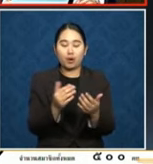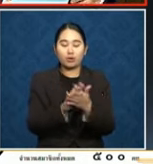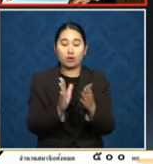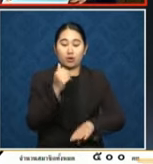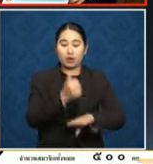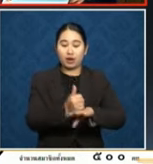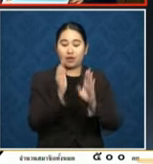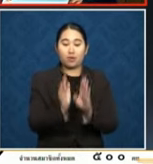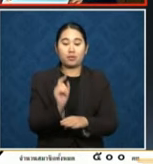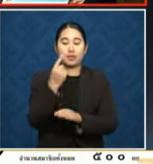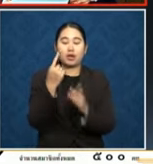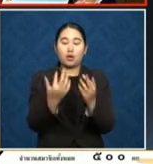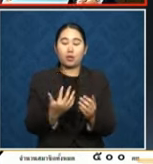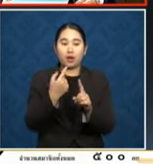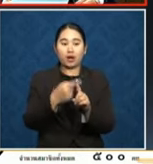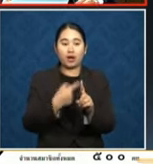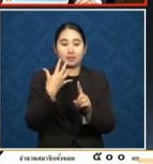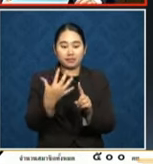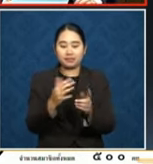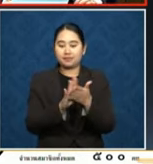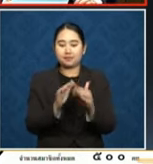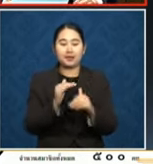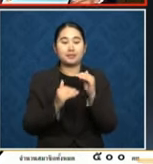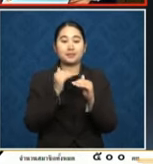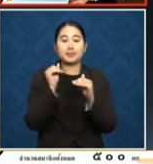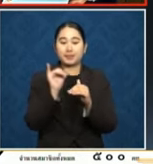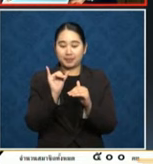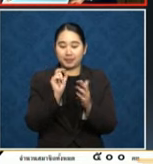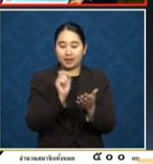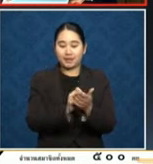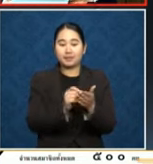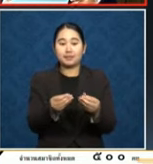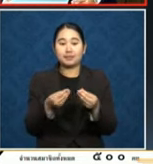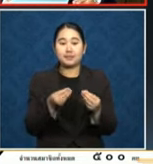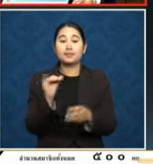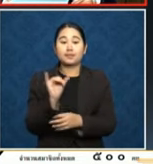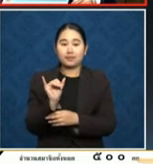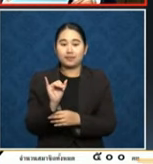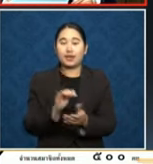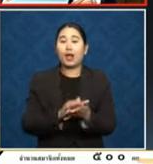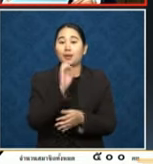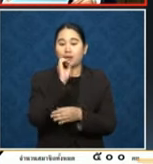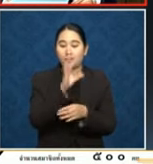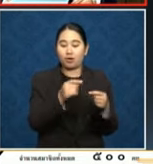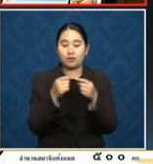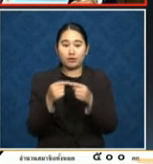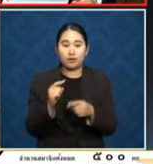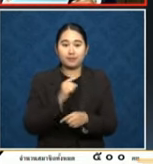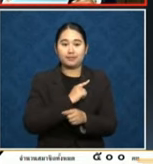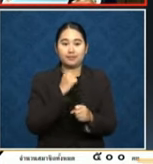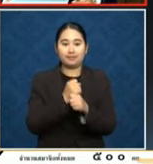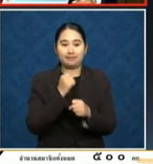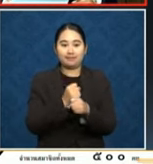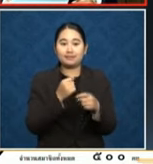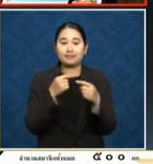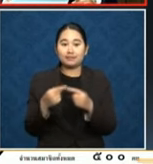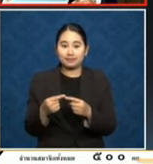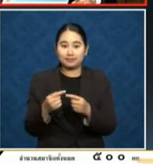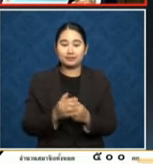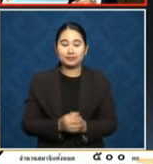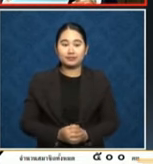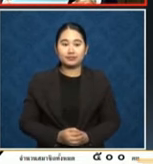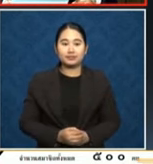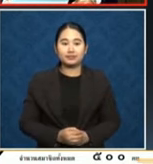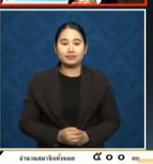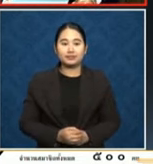าเกือบ5เดือนแล้วนะครับก็ยังไม่มีอะไรคืบหน้าในการเซ็นโอนย้ายสักทีจึงเรียนท่านประธานผ่านไปยังอธิบดีกรมชลด้วย